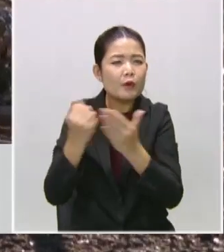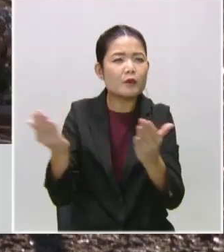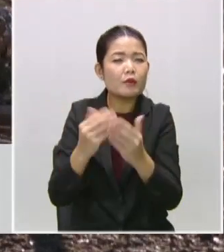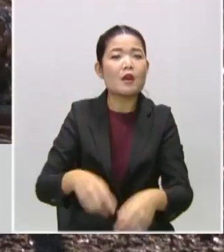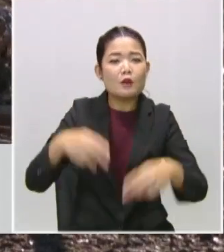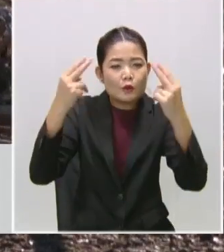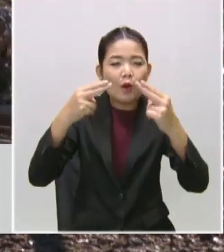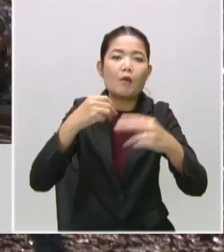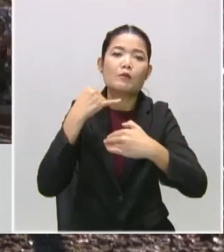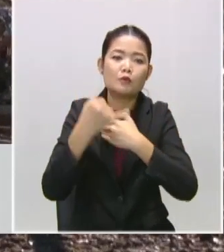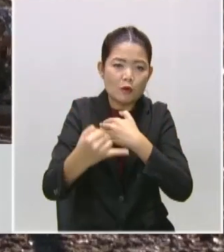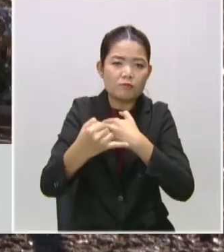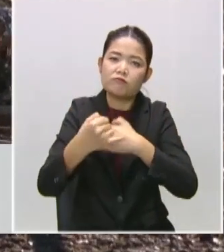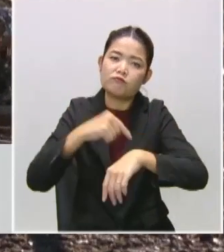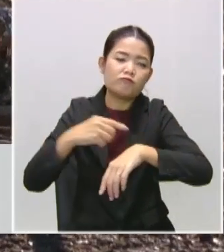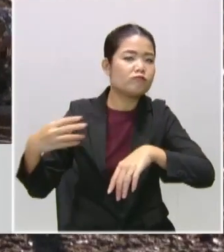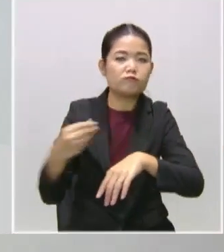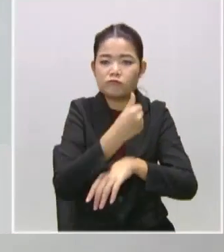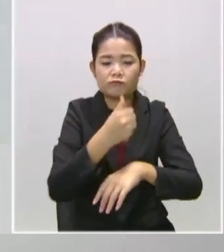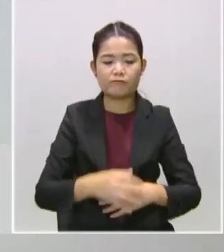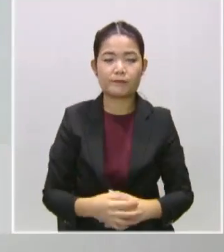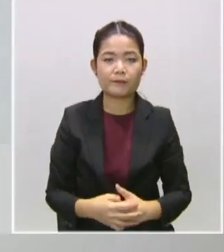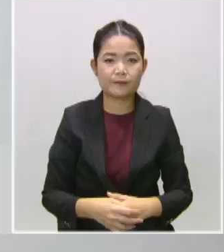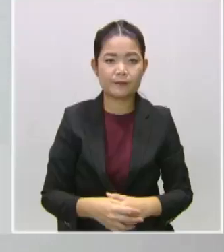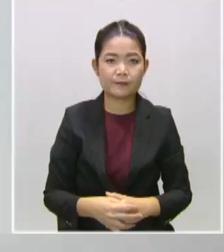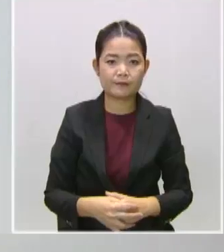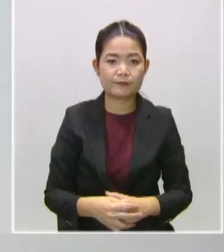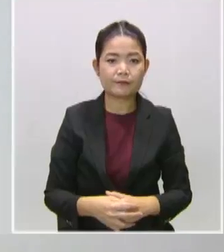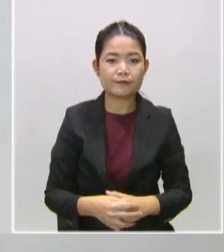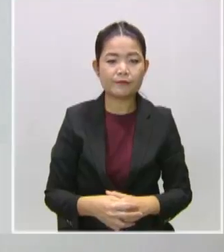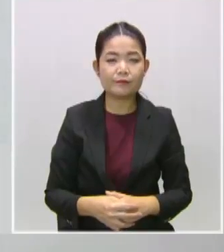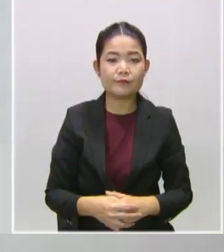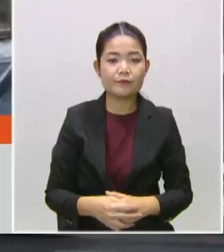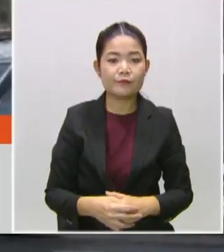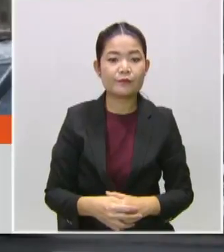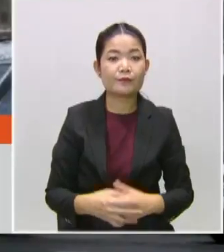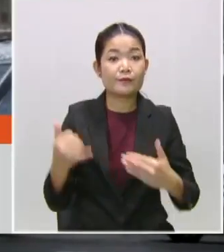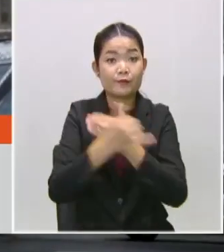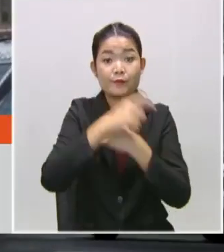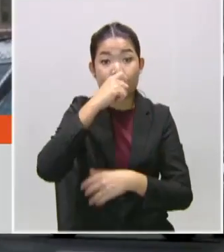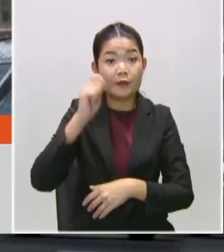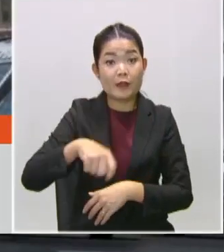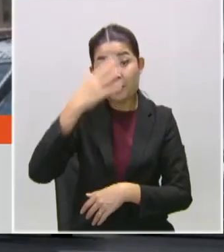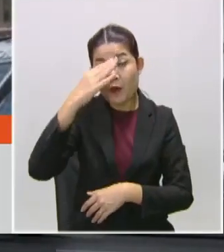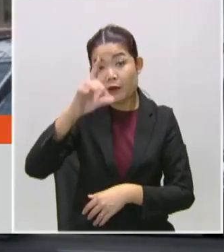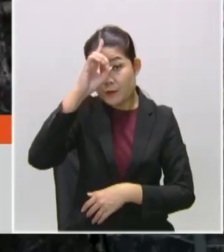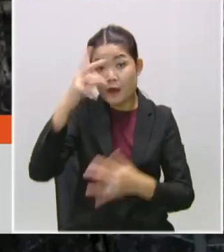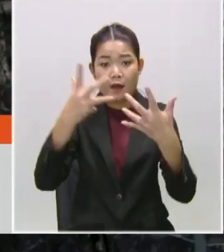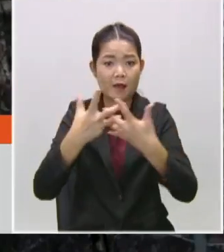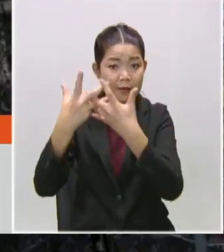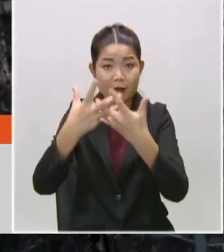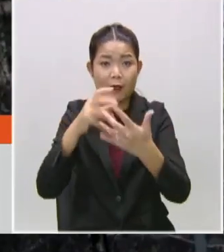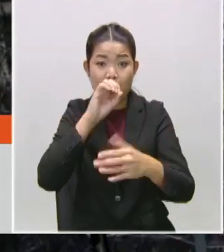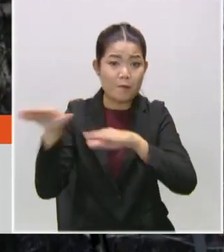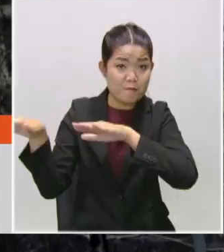ามยูเครนก็จะจบลงยิ่งขึ้นเท่านั้นนะคะเร็วขึ้นเท่านั้นท่าทีของฝั่งยูเครนมีขึ้นหลังจากที่เยอรมนีสหรัฐยืนยันว่า